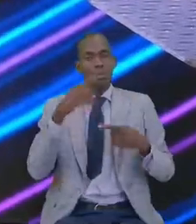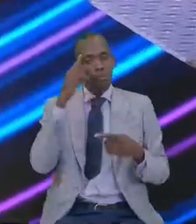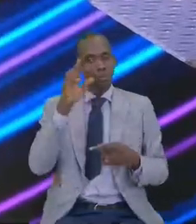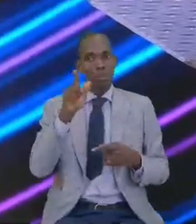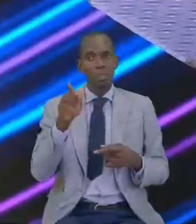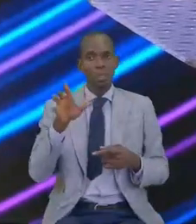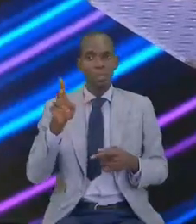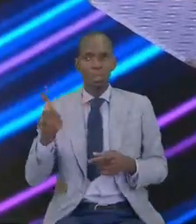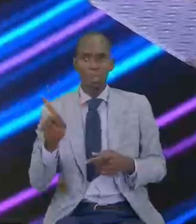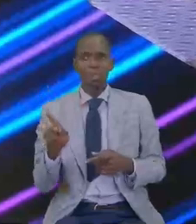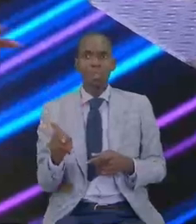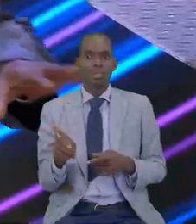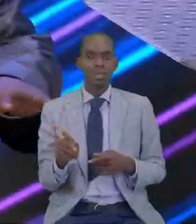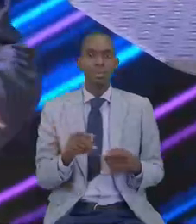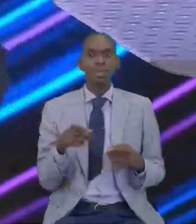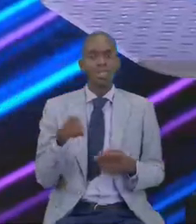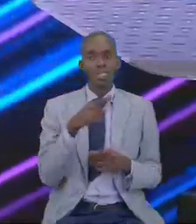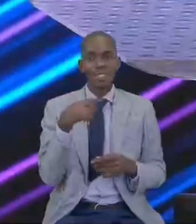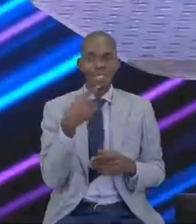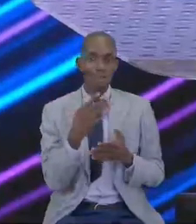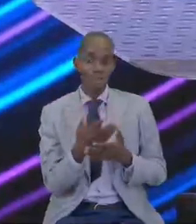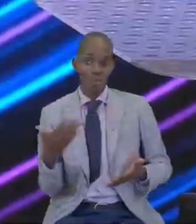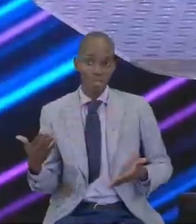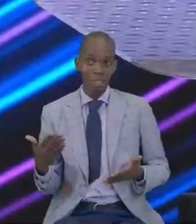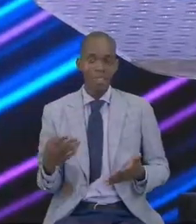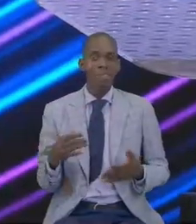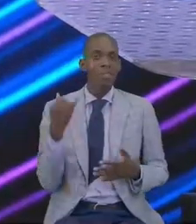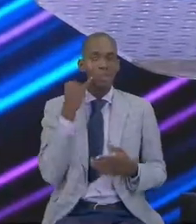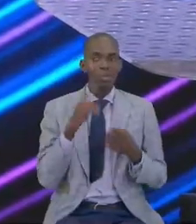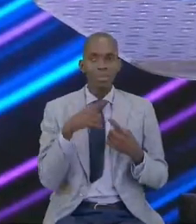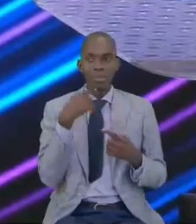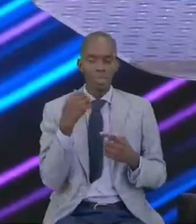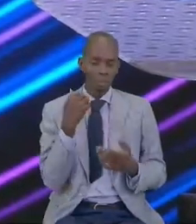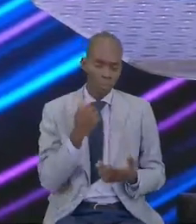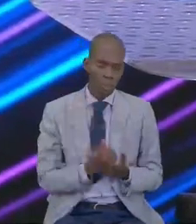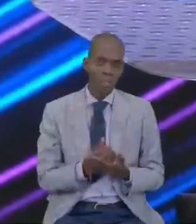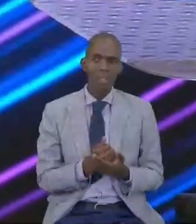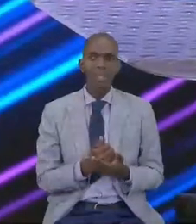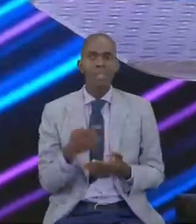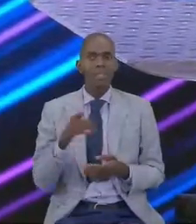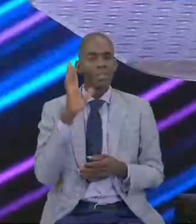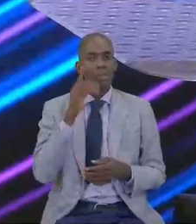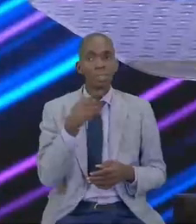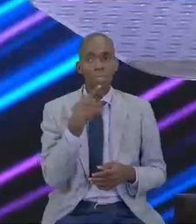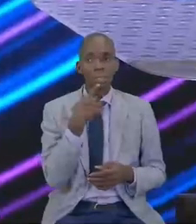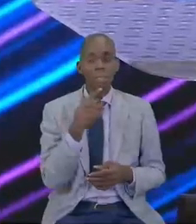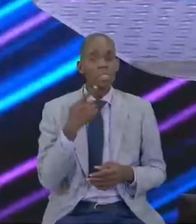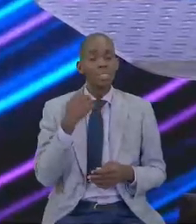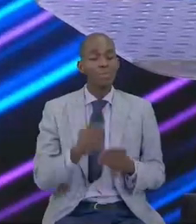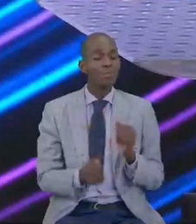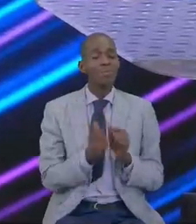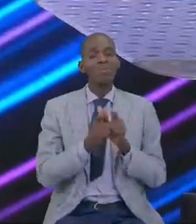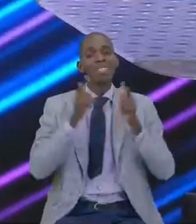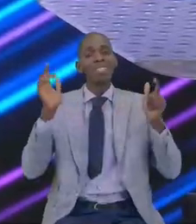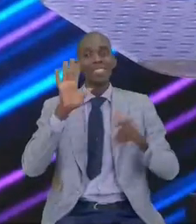pas encore Amen, hein, que les gens disent Amen là, ils disent Amen. Et ils disent, plus fort ton